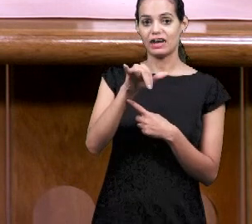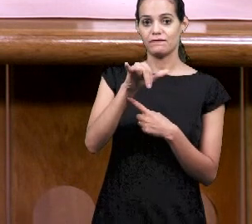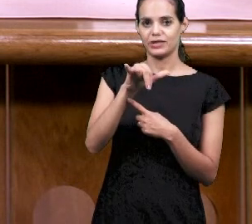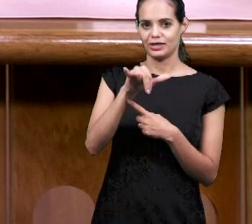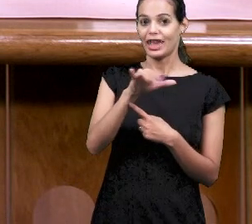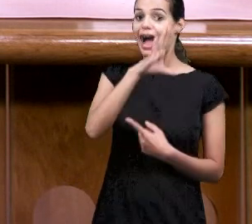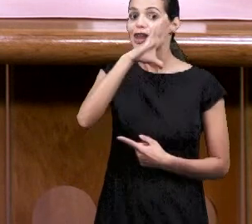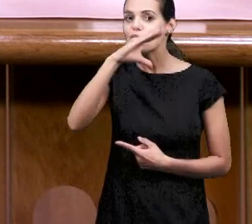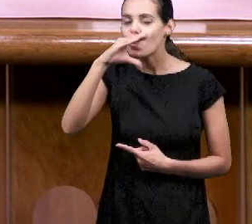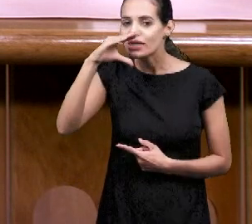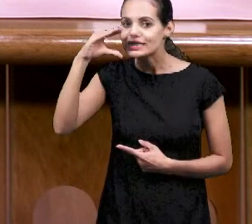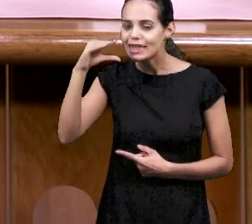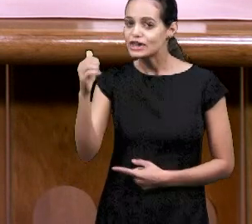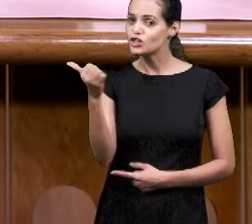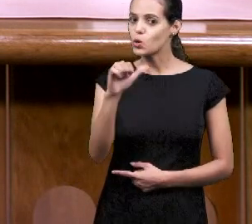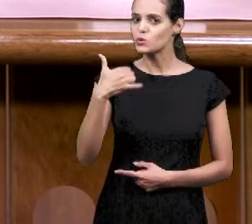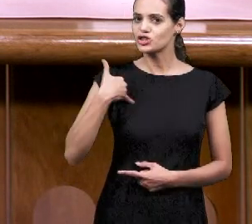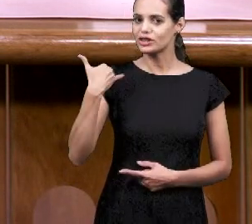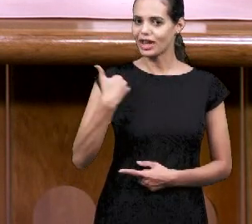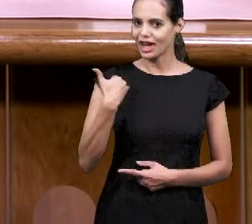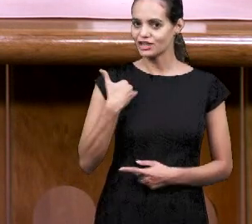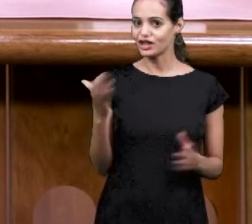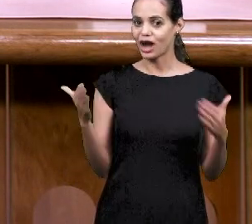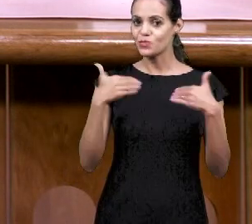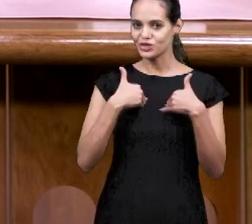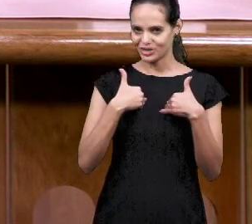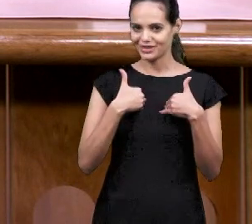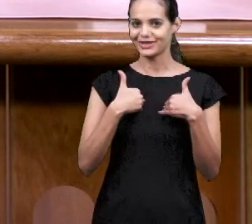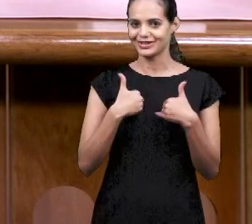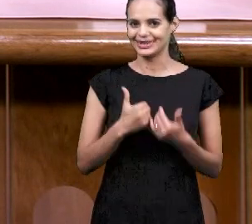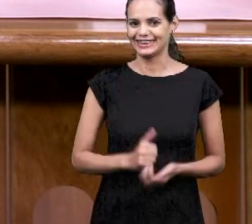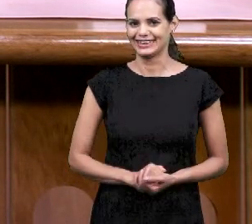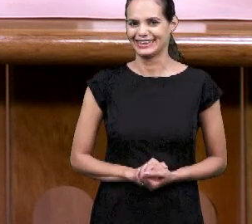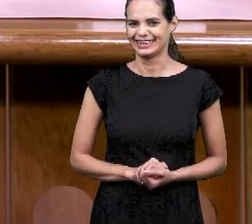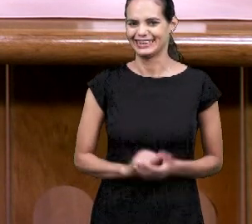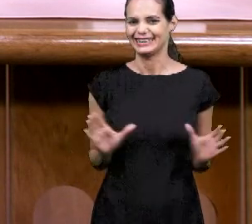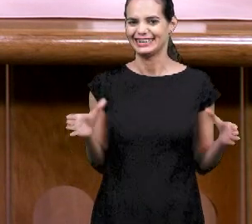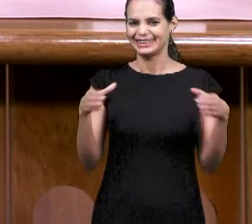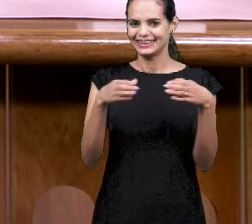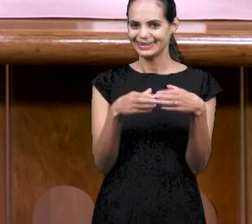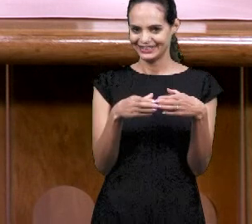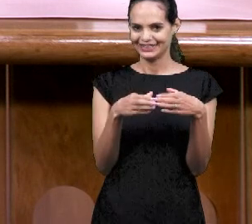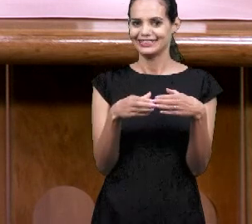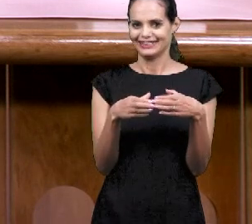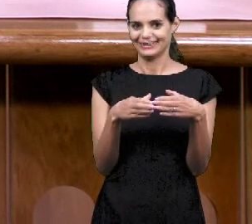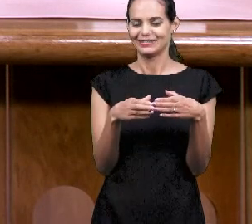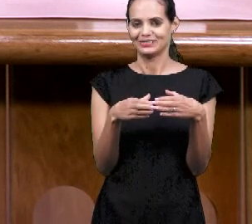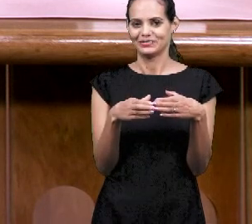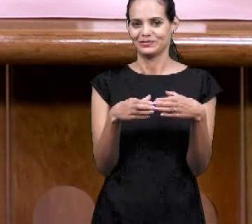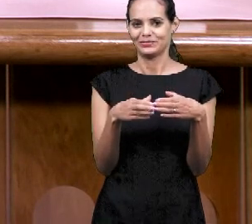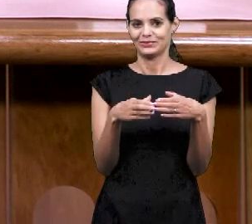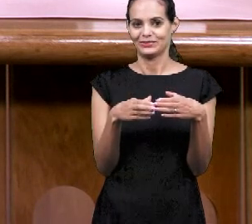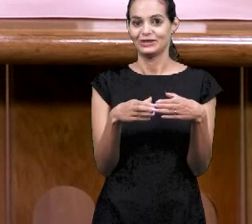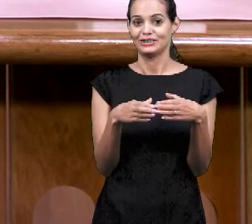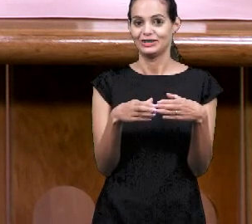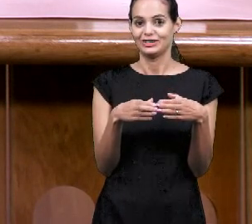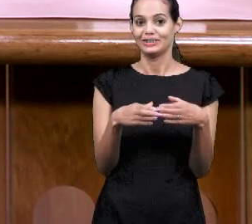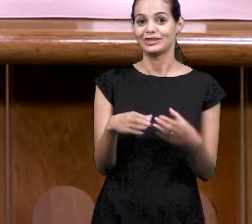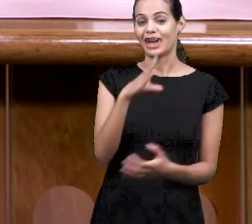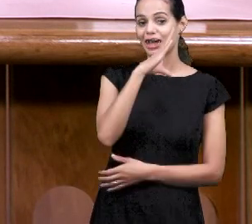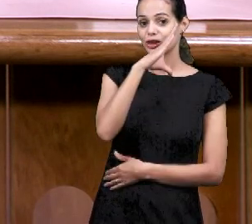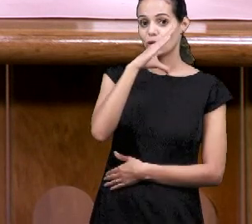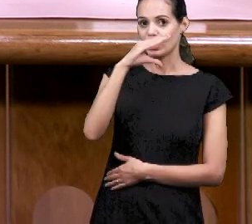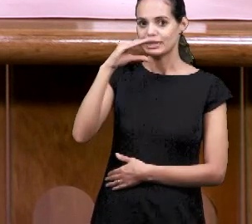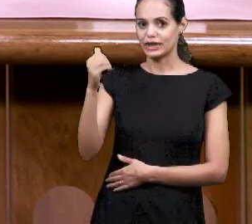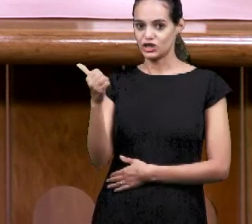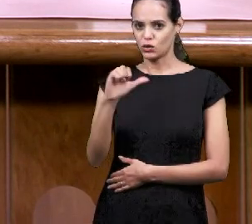quitte l'Espírito Santo, on va dans l'état de Maranhão. Et dans le Maranhão, nous allons avoir la réponse de la sœur Elenildes, le